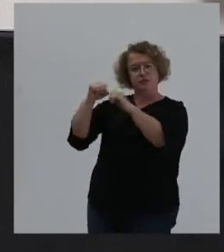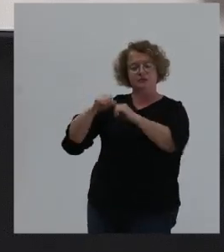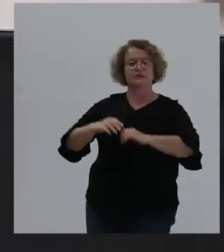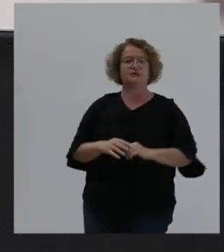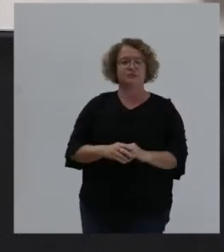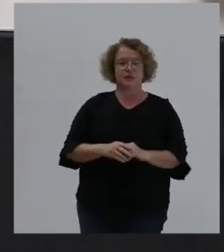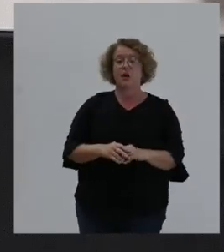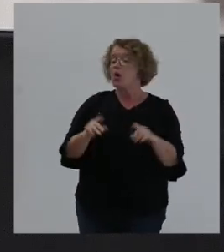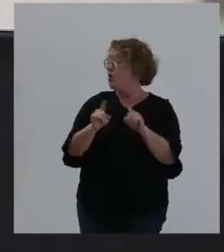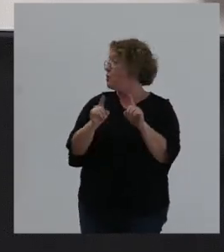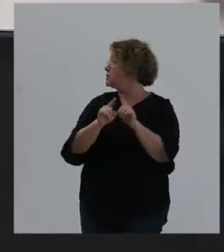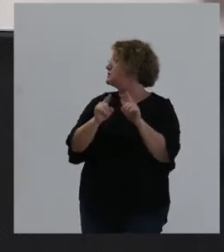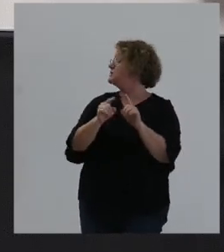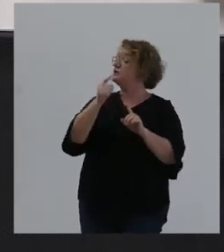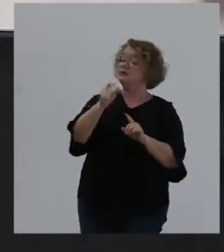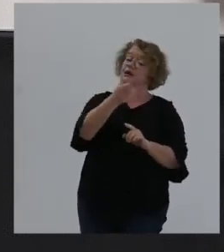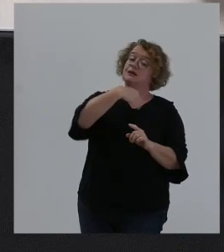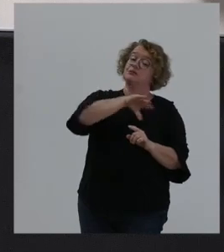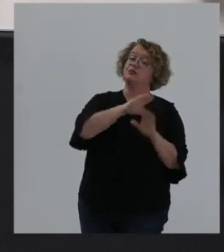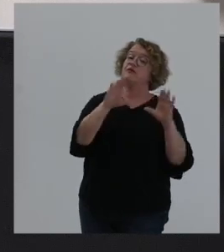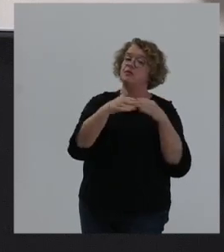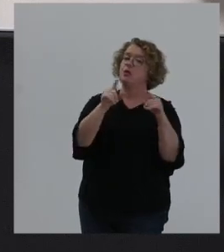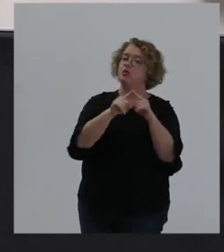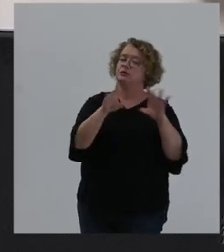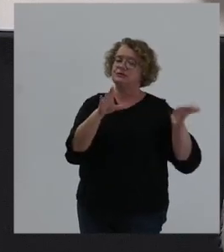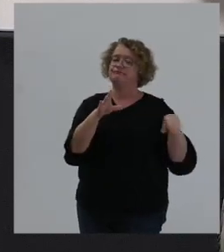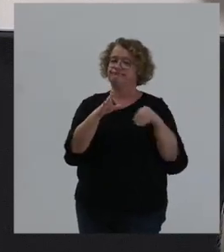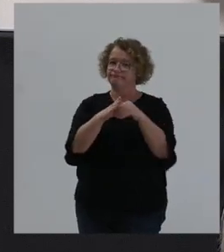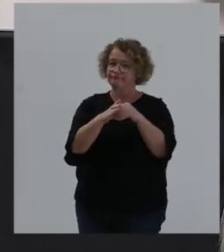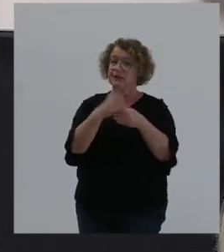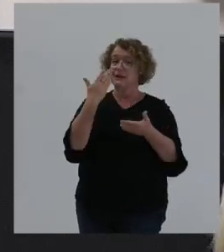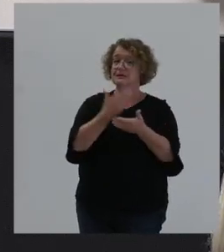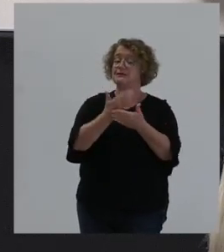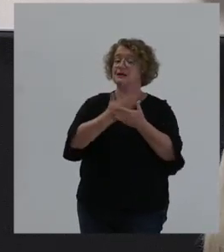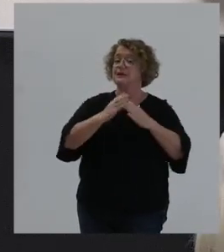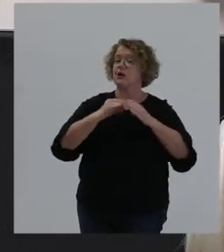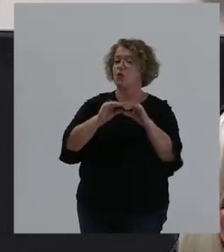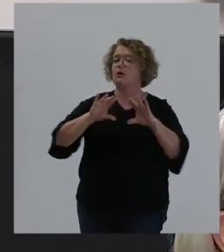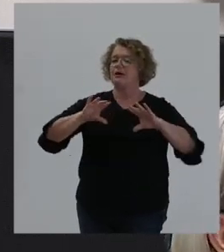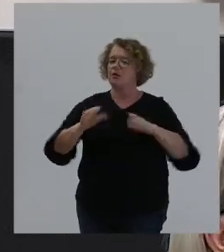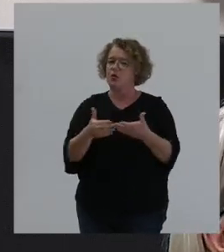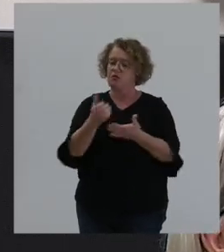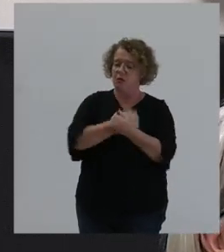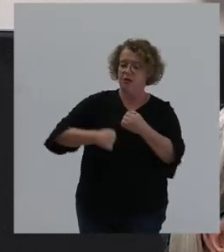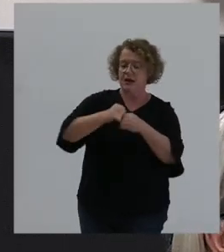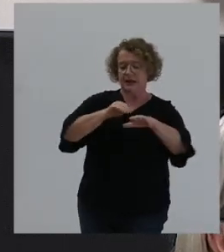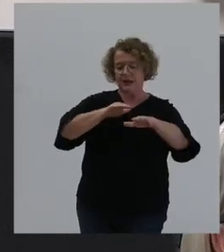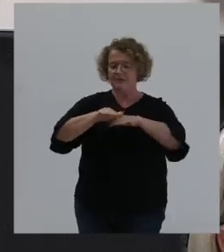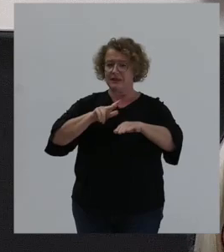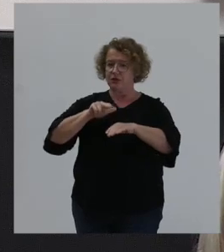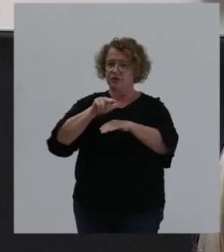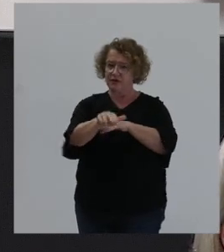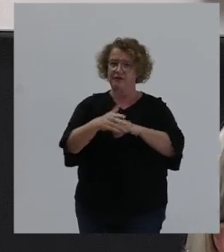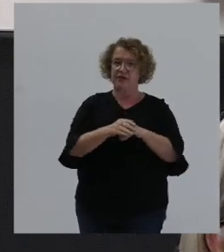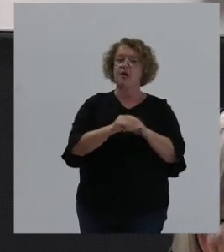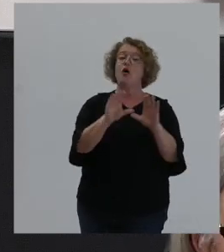des formations, des responsables de formation. Comment procéder ? D'abord, mettre en place une méthode, c'est partir des formations